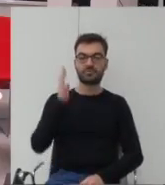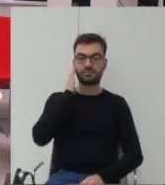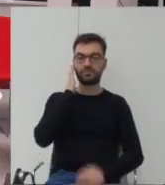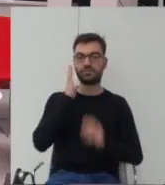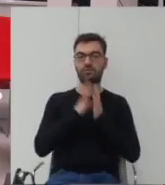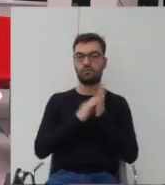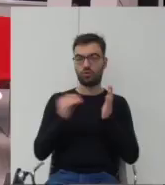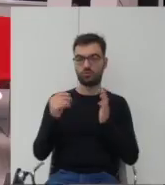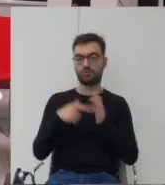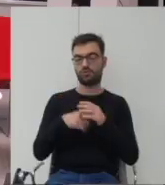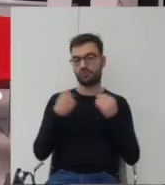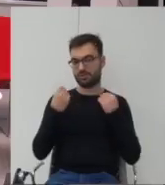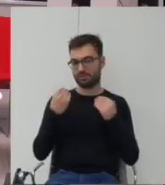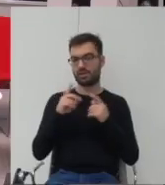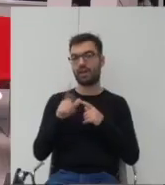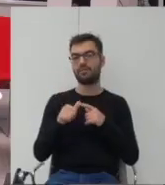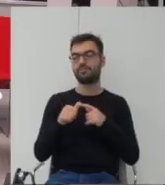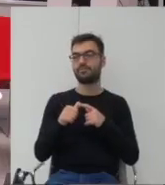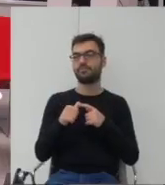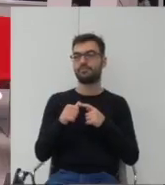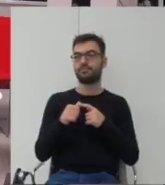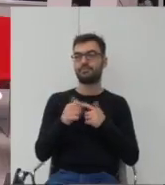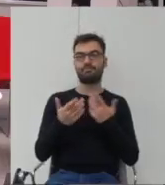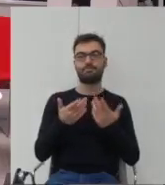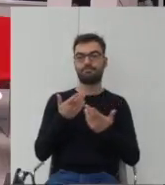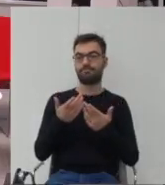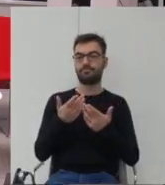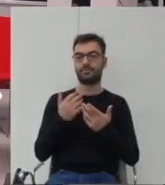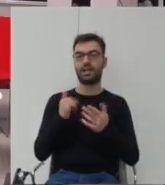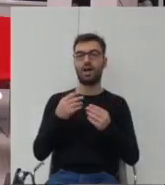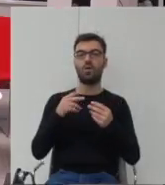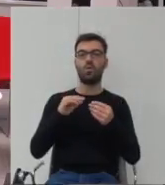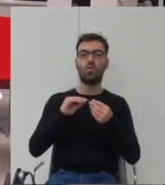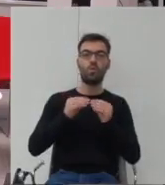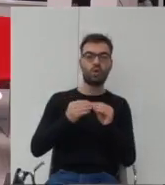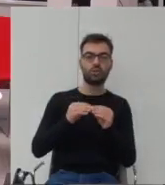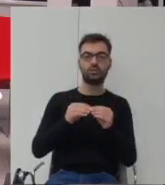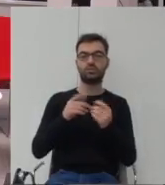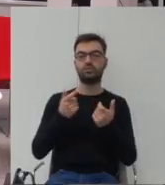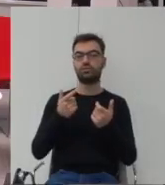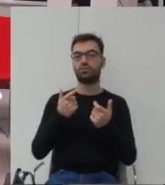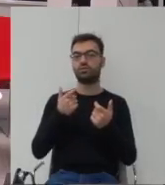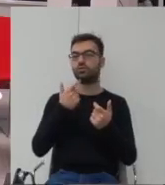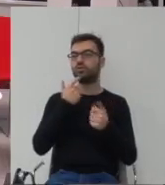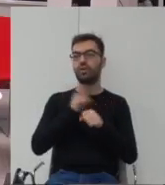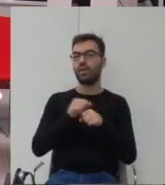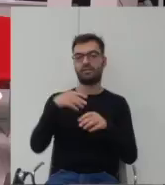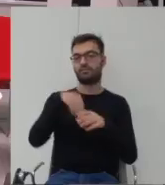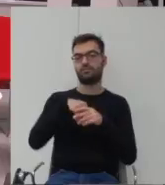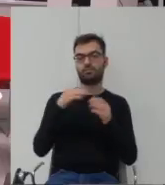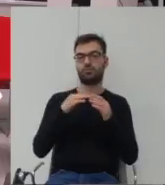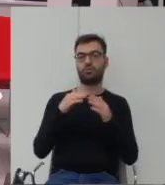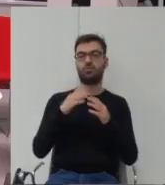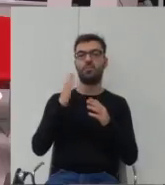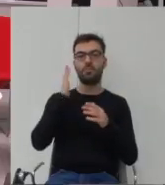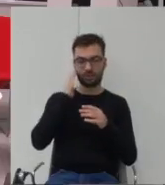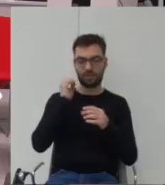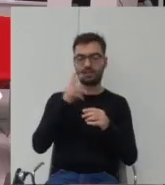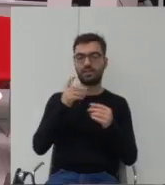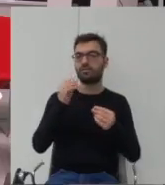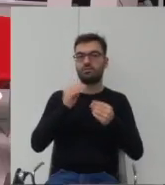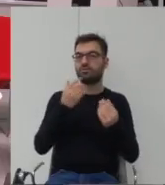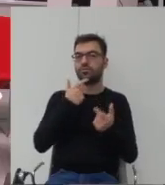Mieszkanie wzorcowe, no to wspaniale, ale w jakim ono jest ułożeniu? Co w tym domu jest oprócz tego